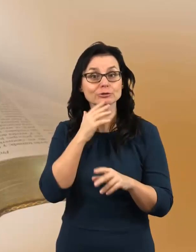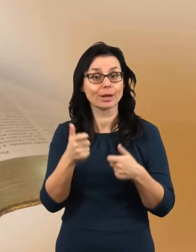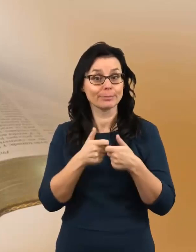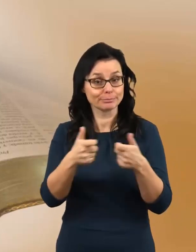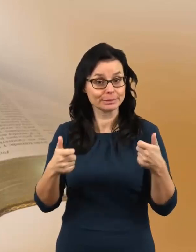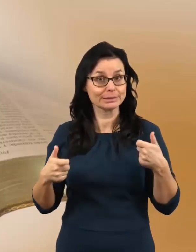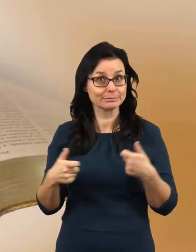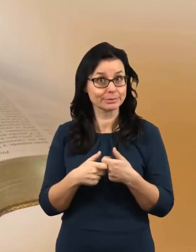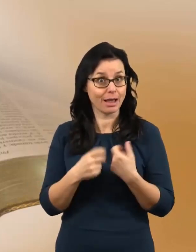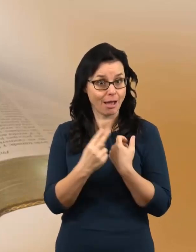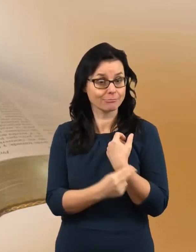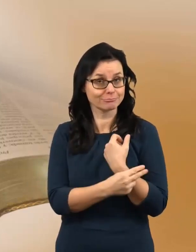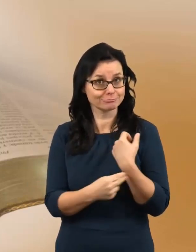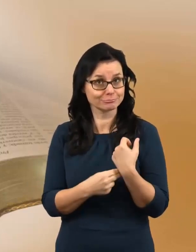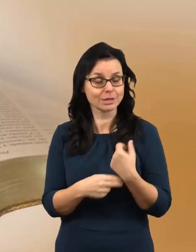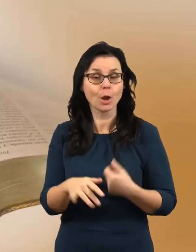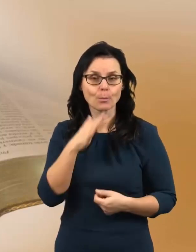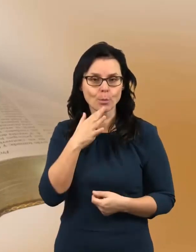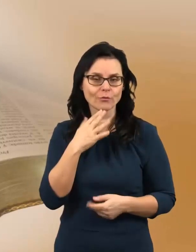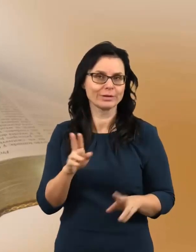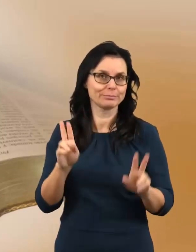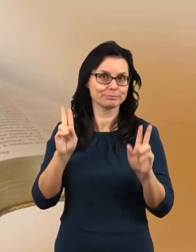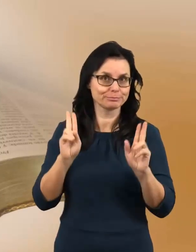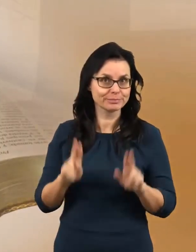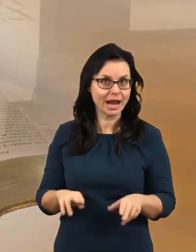mluví pravdu.